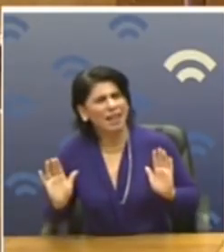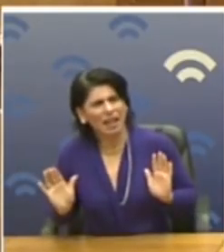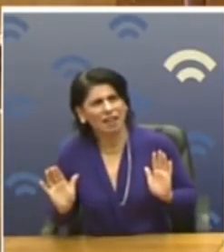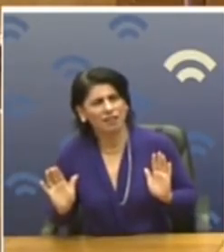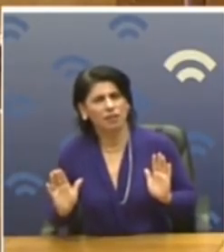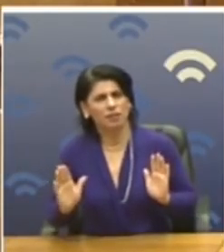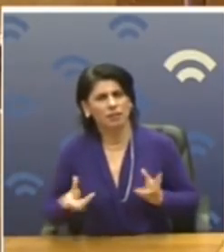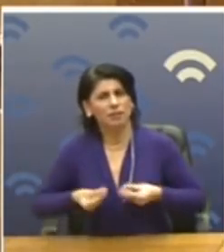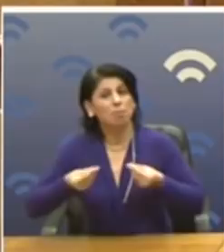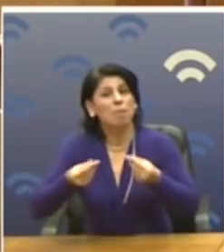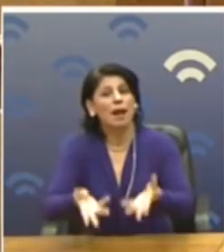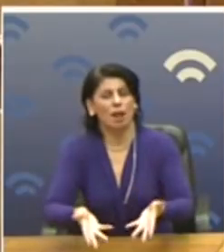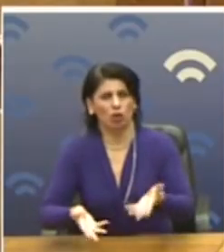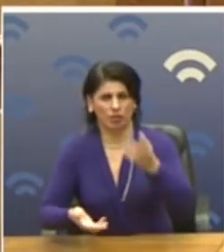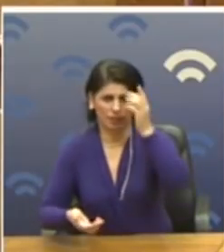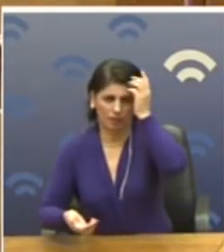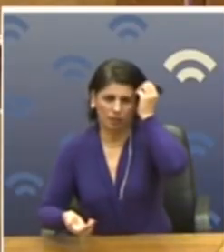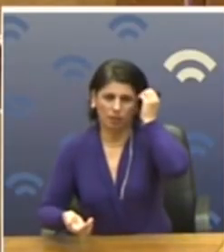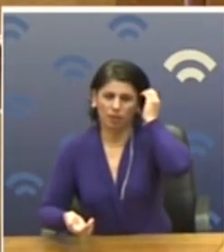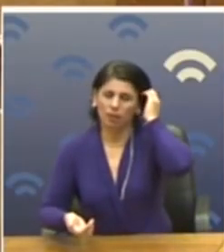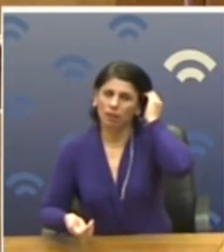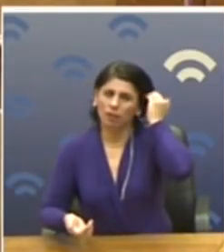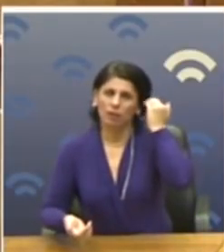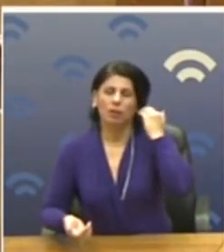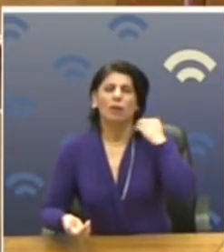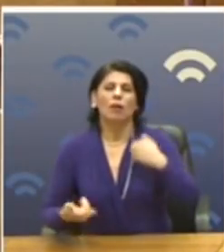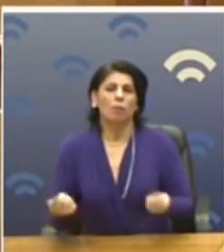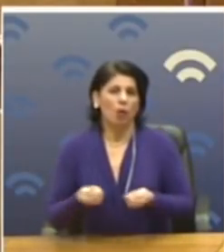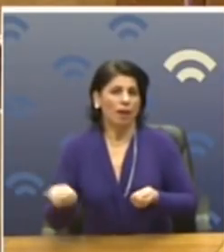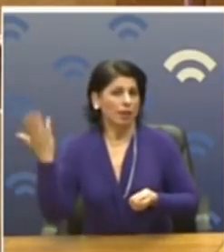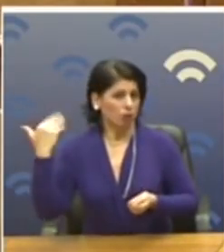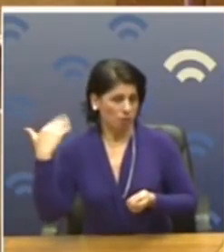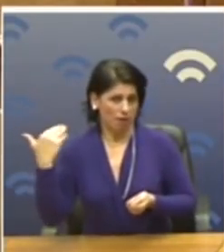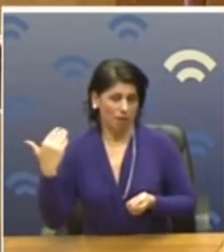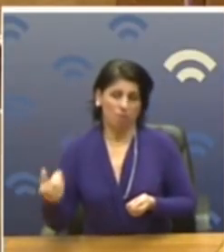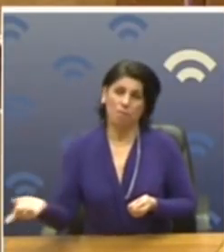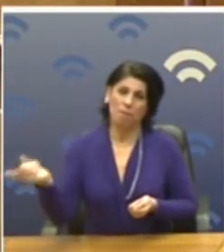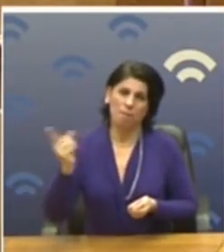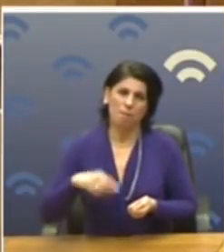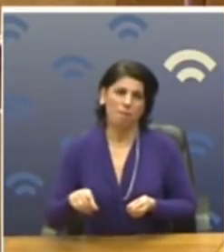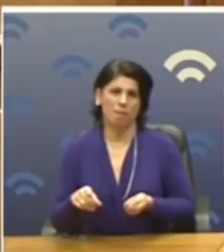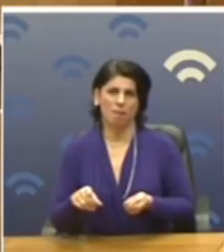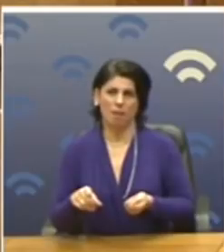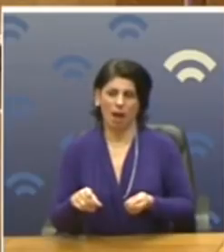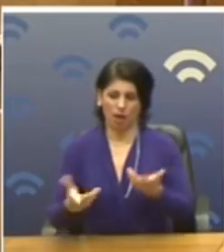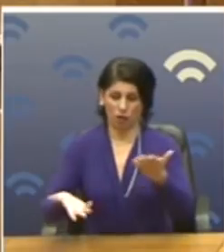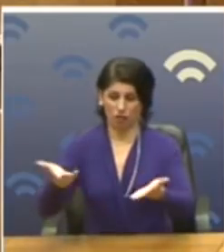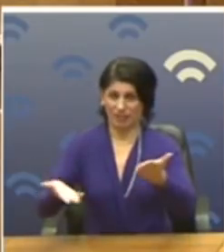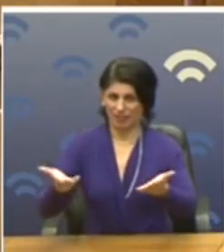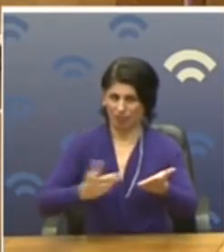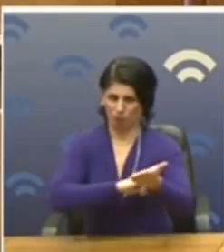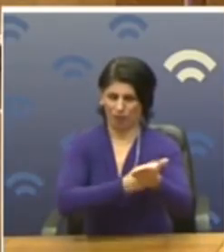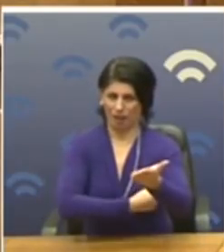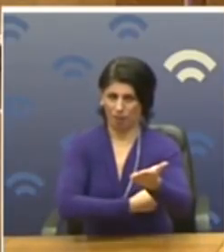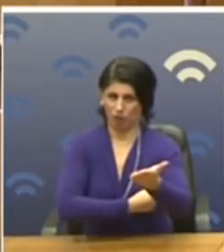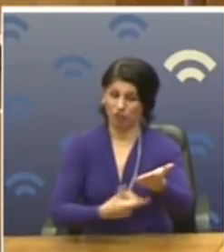τις παραχωρήσεις που έκανε στο παρελθόν με άλλο διεθνή συσχετισμό δυνάμεων όμως και σε